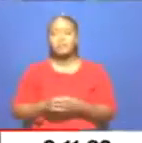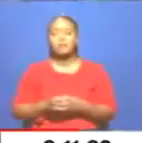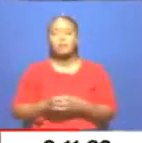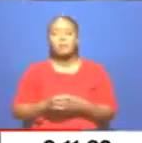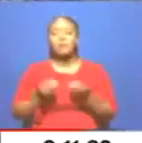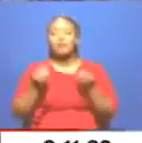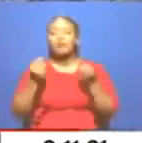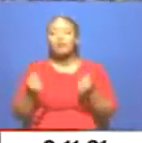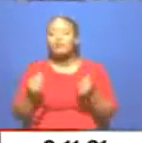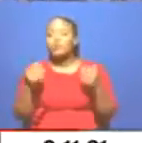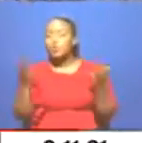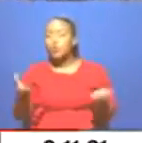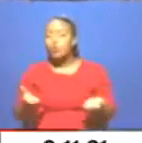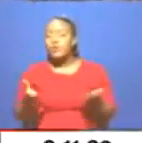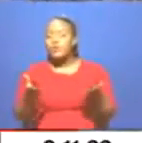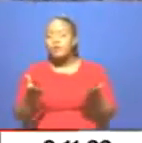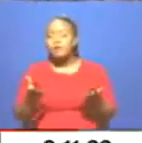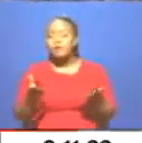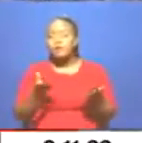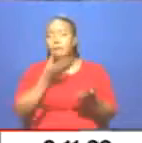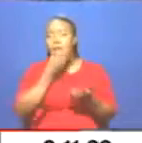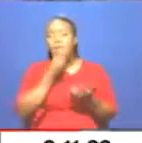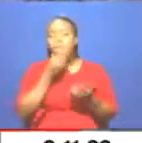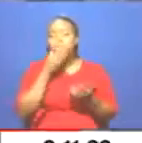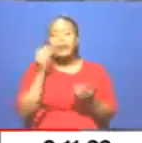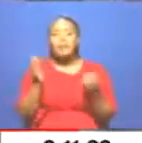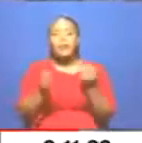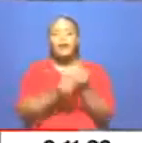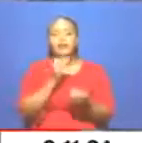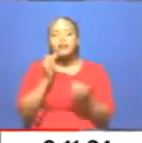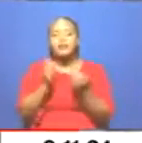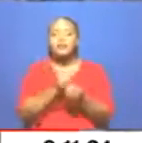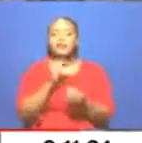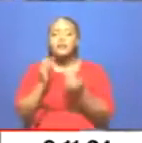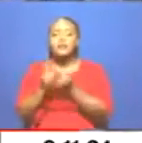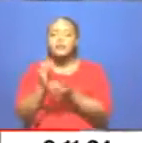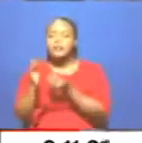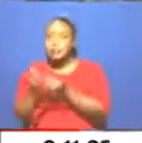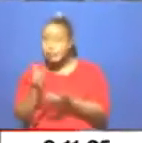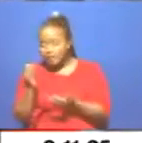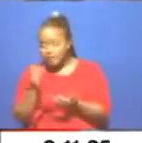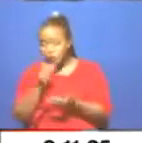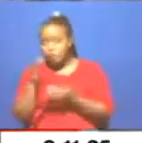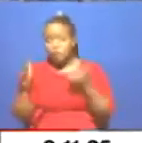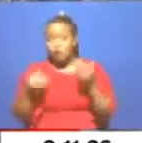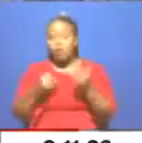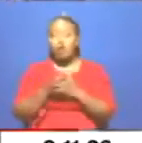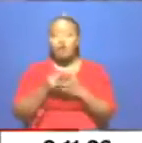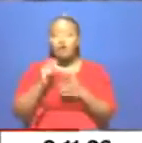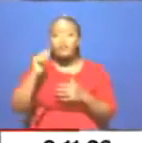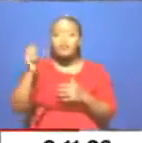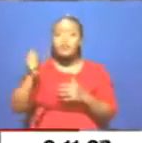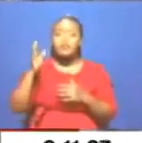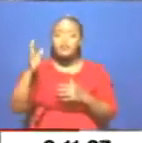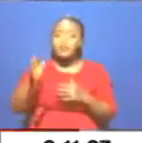Care. Semeni Baba Care. Wakenya wote,